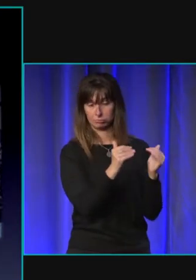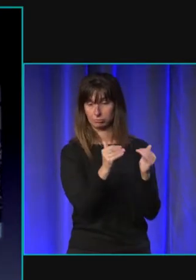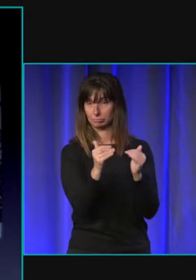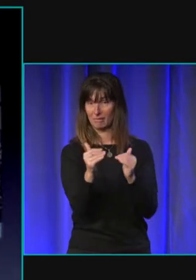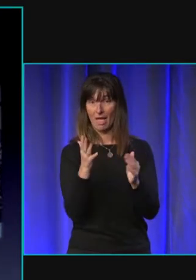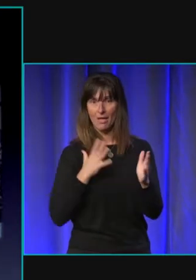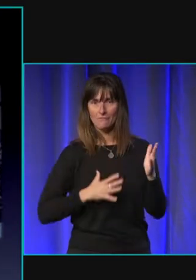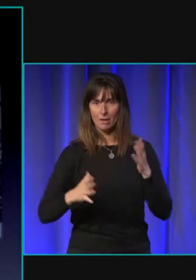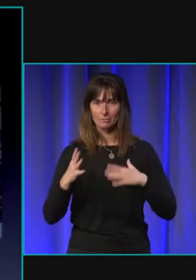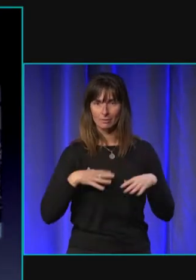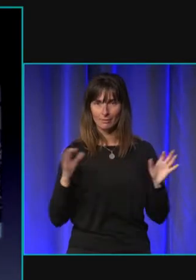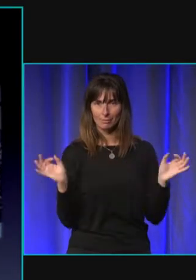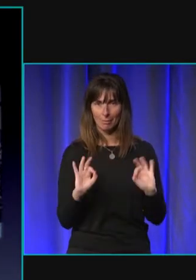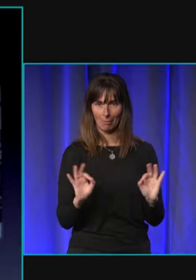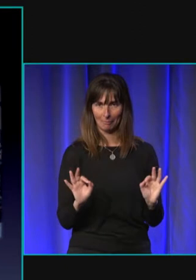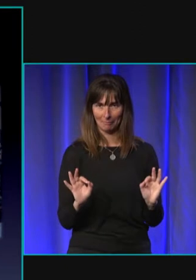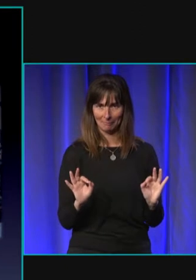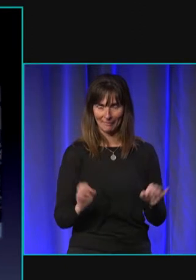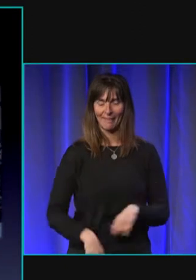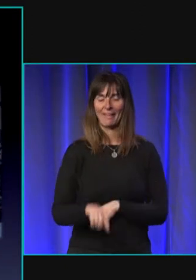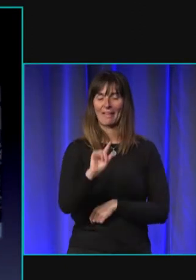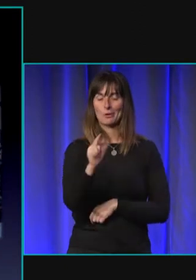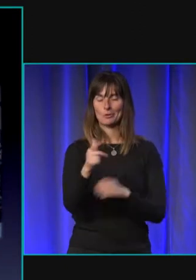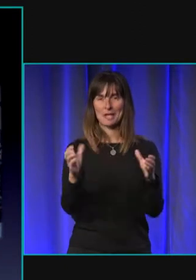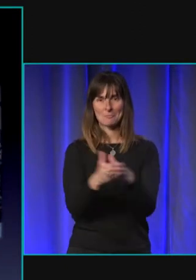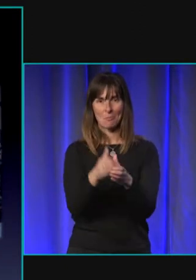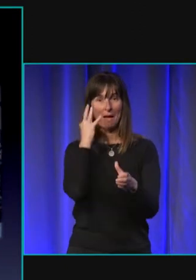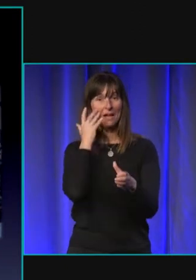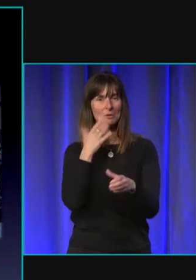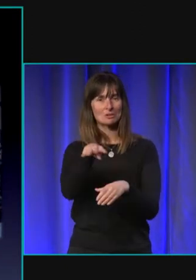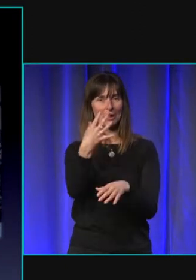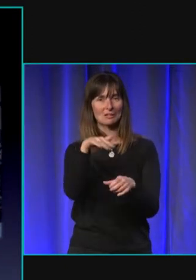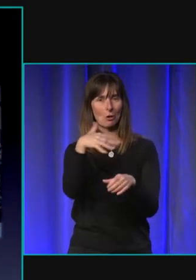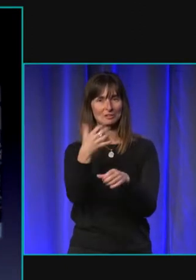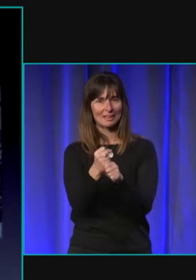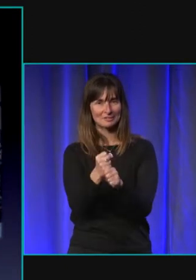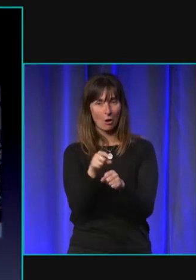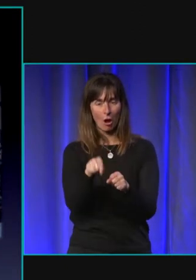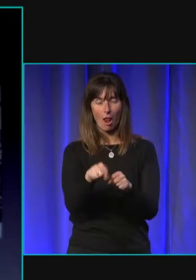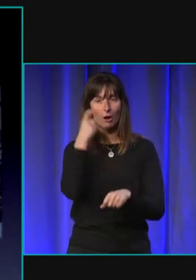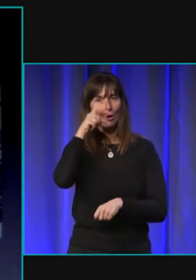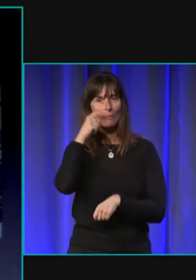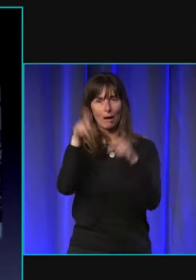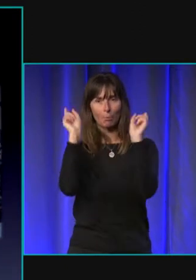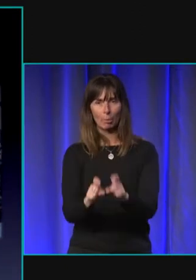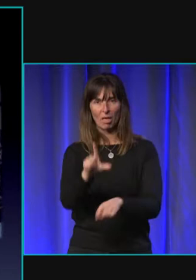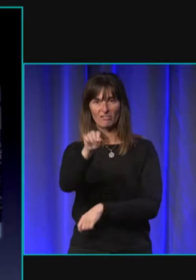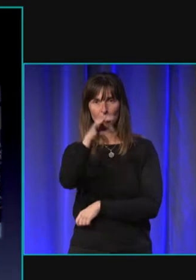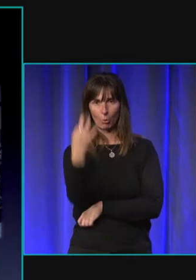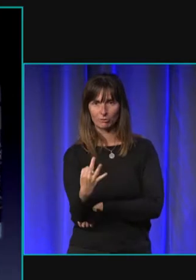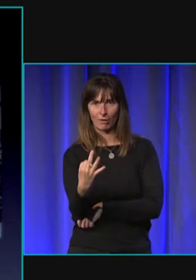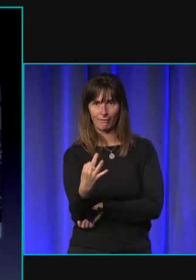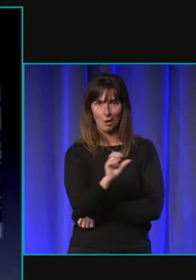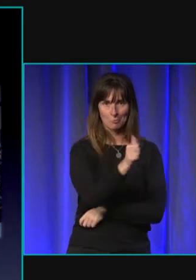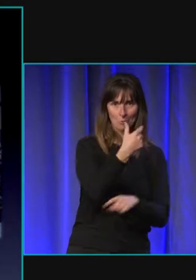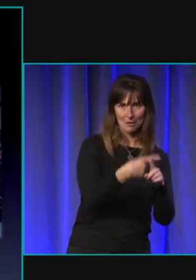les enfants prépubères, alors que chez les adolescents de 14-15 ans, vous voyez, vous avez une baisse de 20% de la puissance maximale entre le